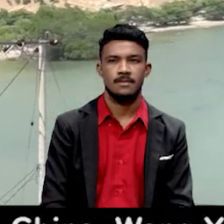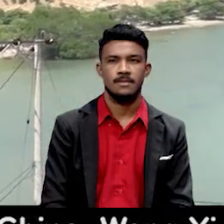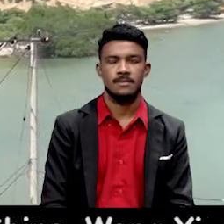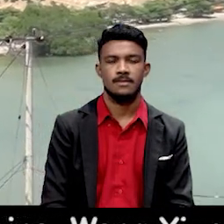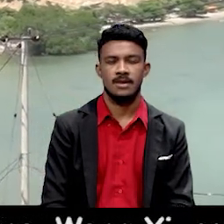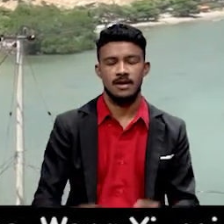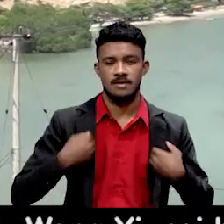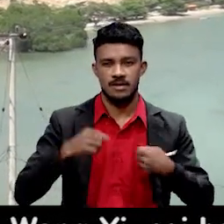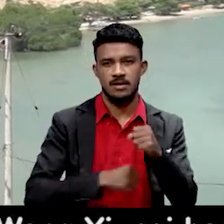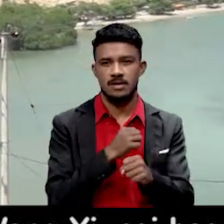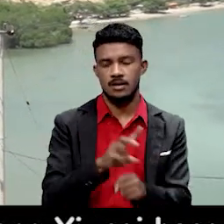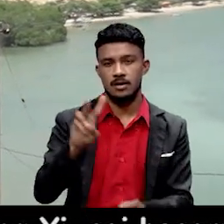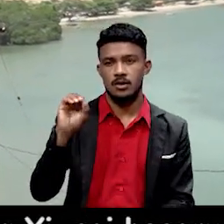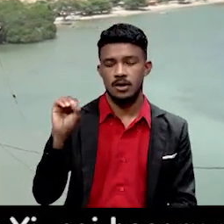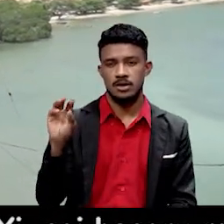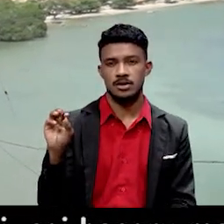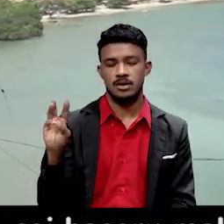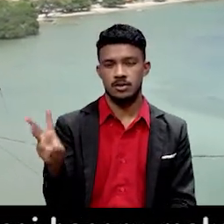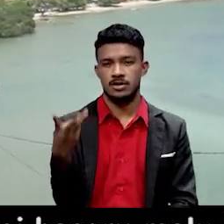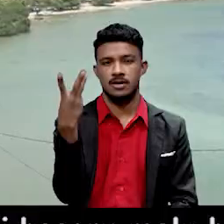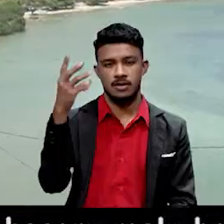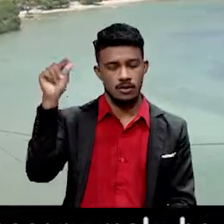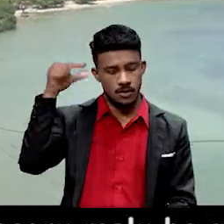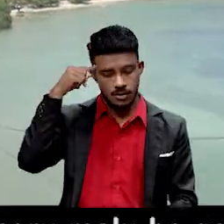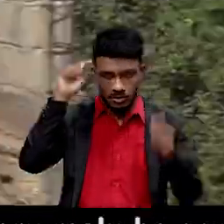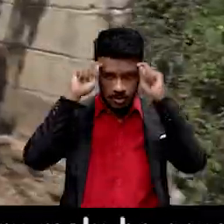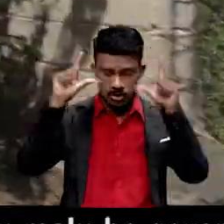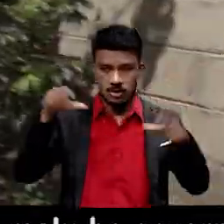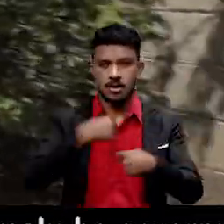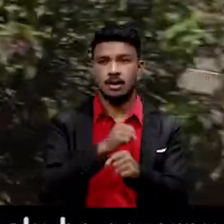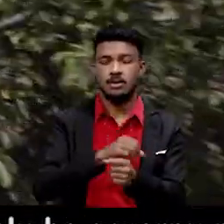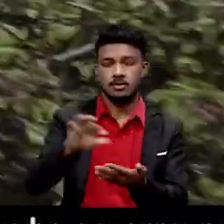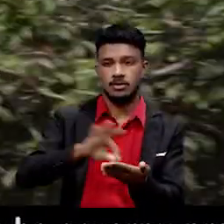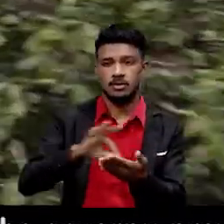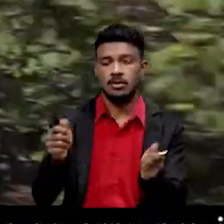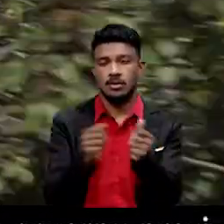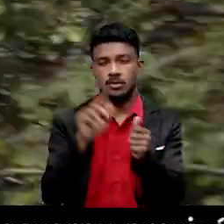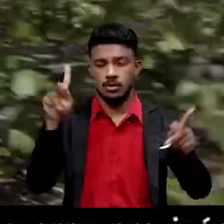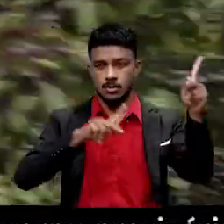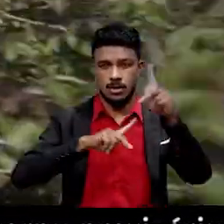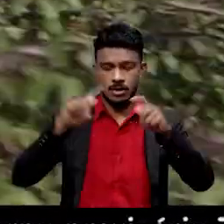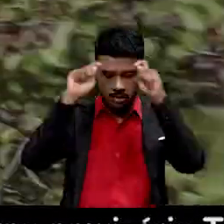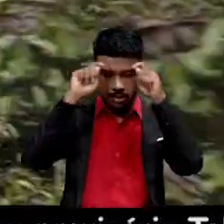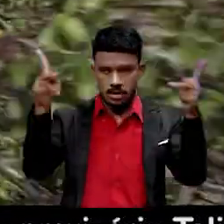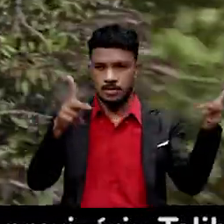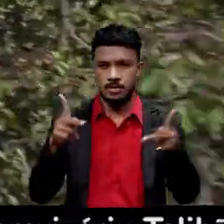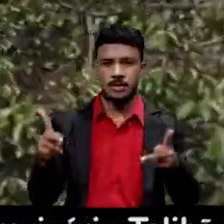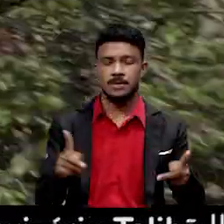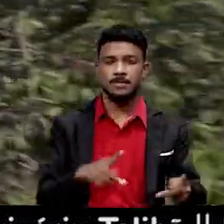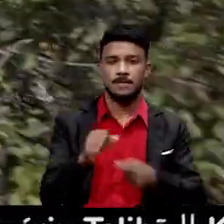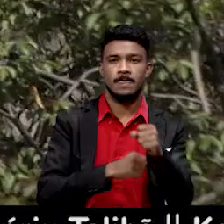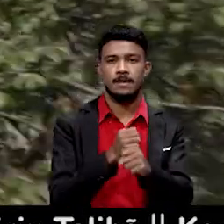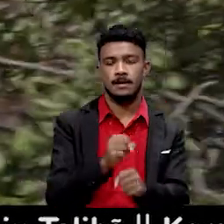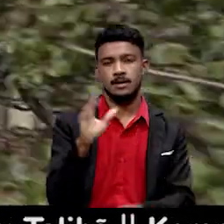Ia tinang riung rua sanur resing neng, Governo Timor Leste halo kontratu ida ho kompanya Timor Plaza batinang